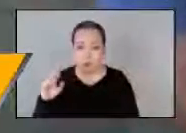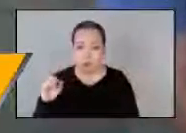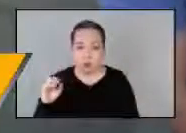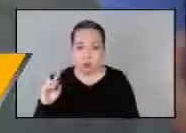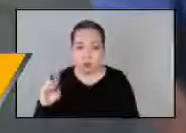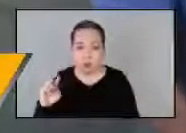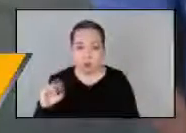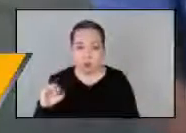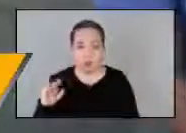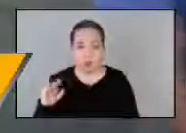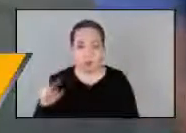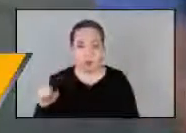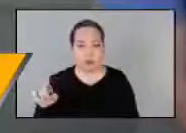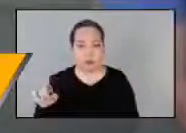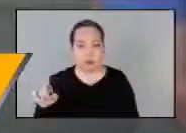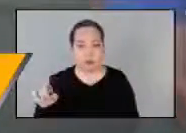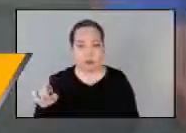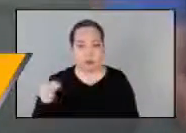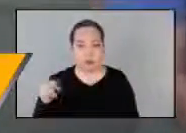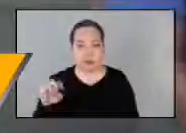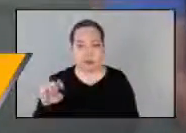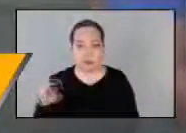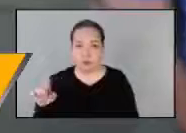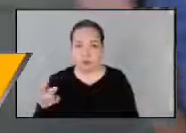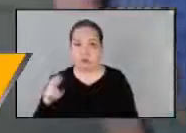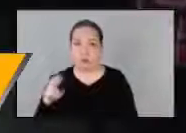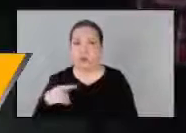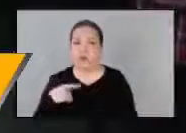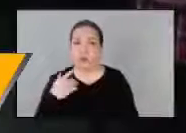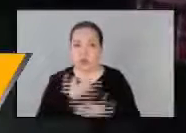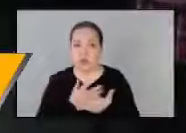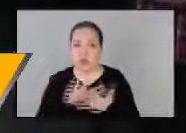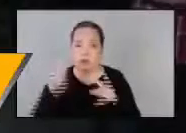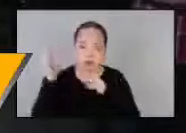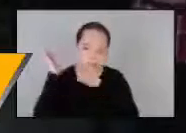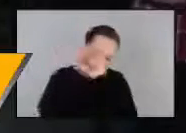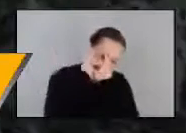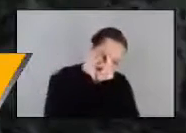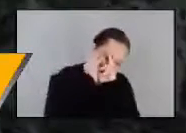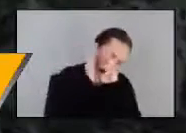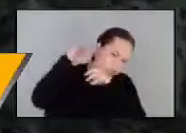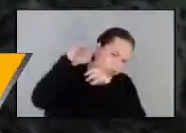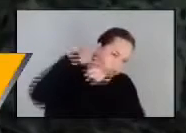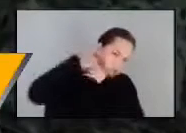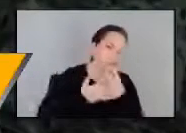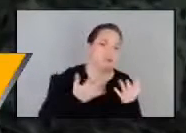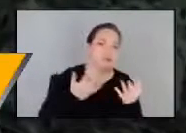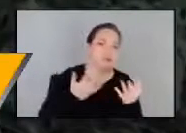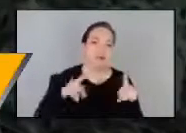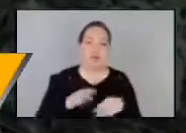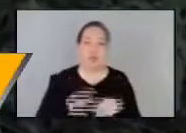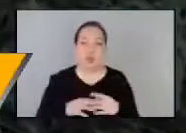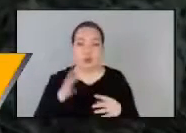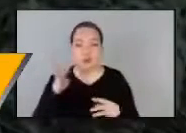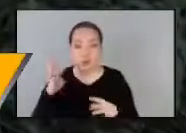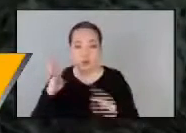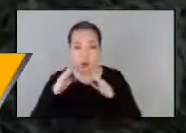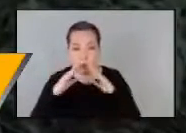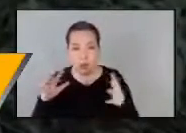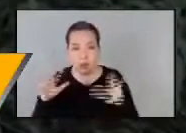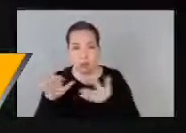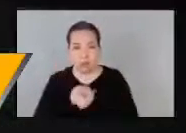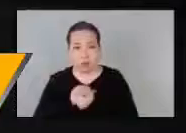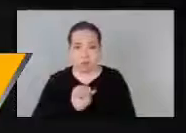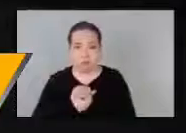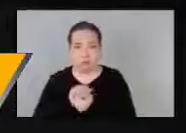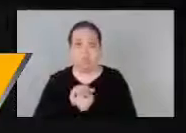na nasaktan sa insidente dahil wala naman tao sa karamihan ng mga kabahayan na nagbagsakan. Ayon kay Romel Vega,